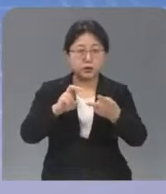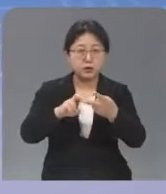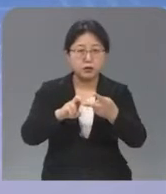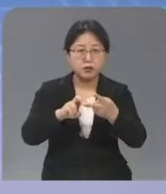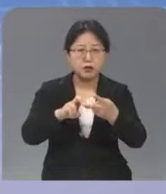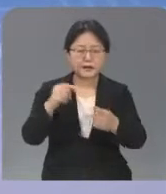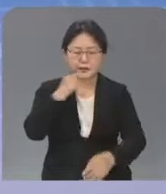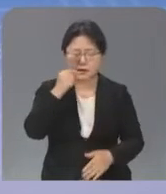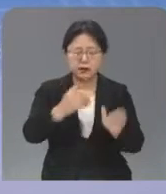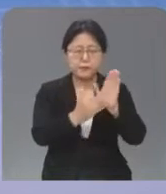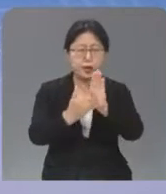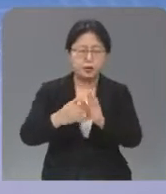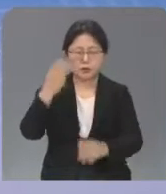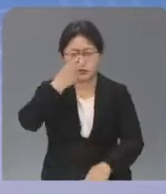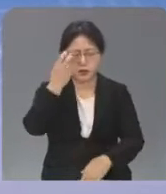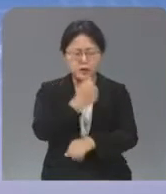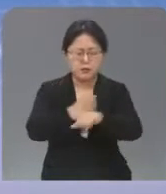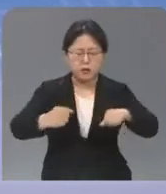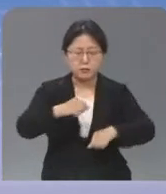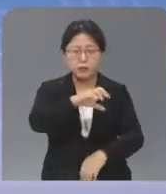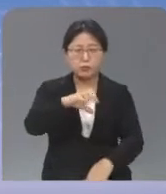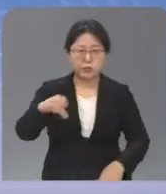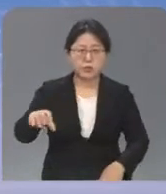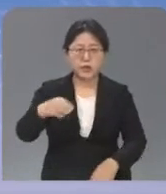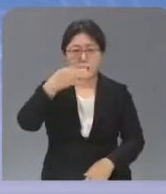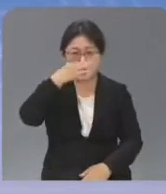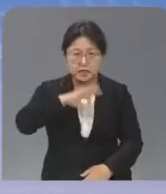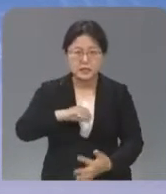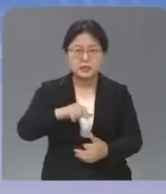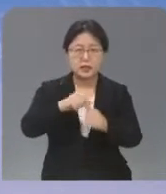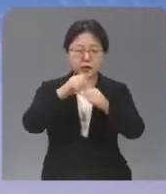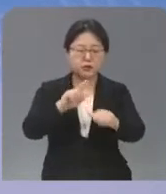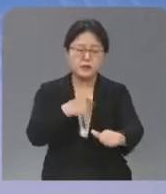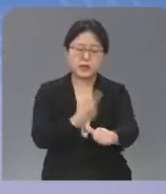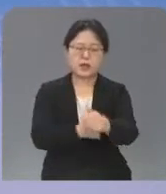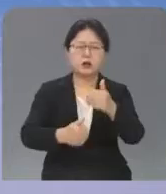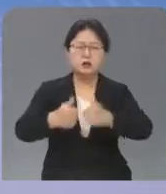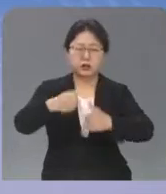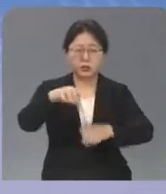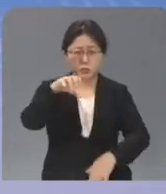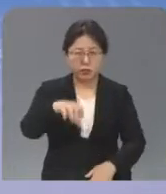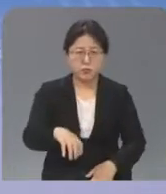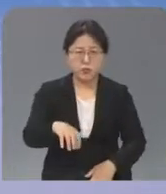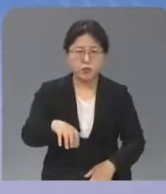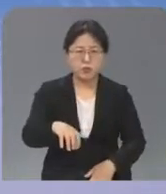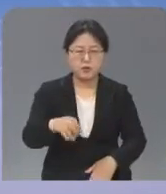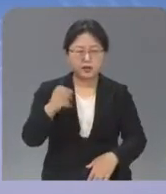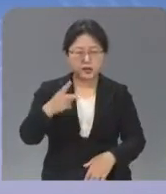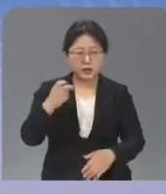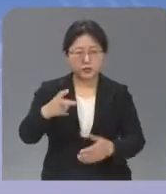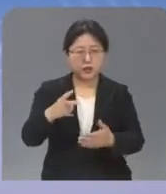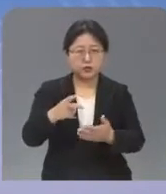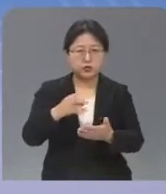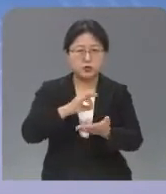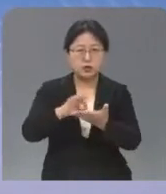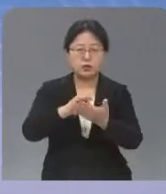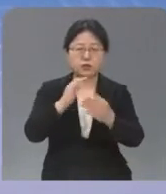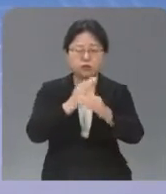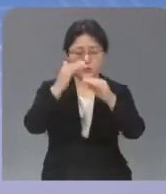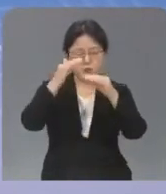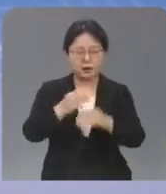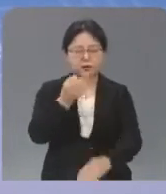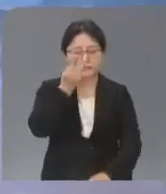코로나19 여파로 대형 전시나 박람회 등이 연기되거나 축소되면서 컨벤션 업계의 타격도 심각한데요. 이 어려운